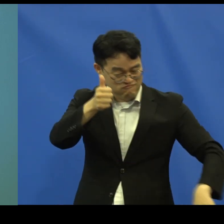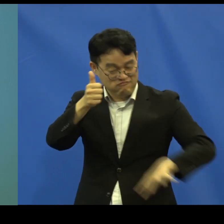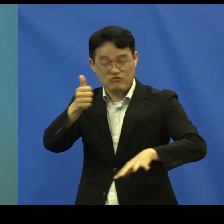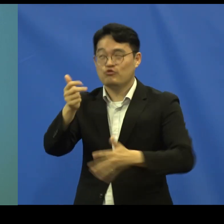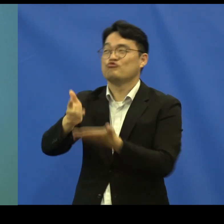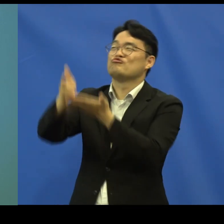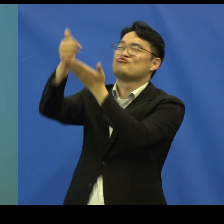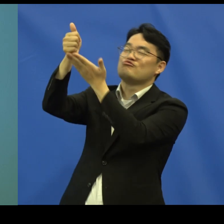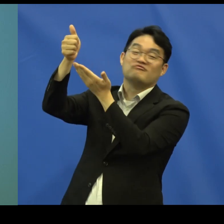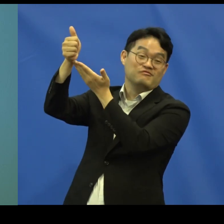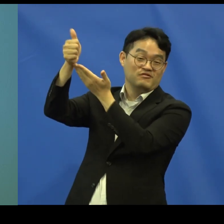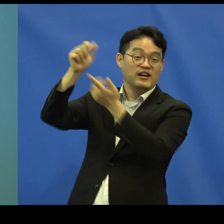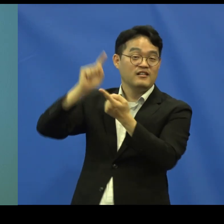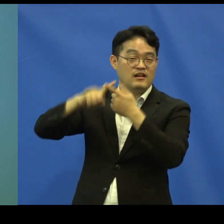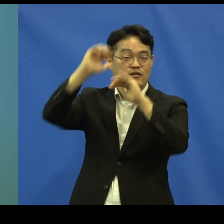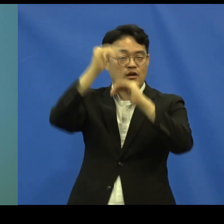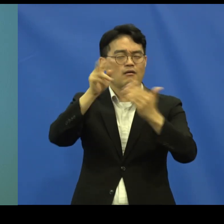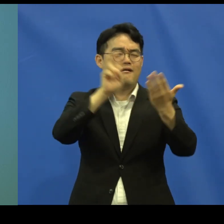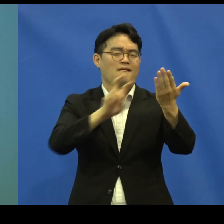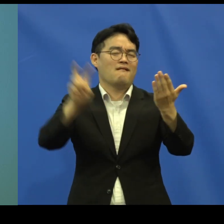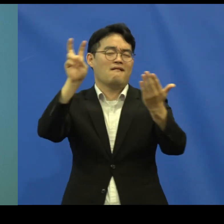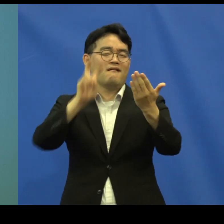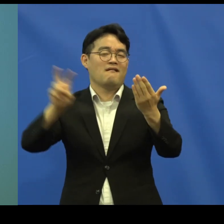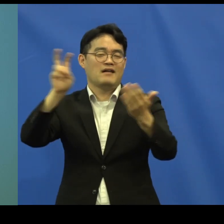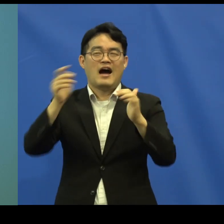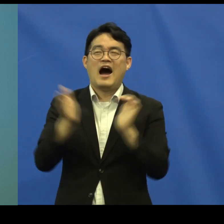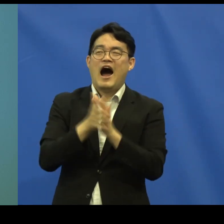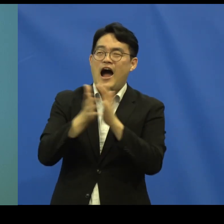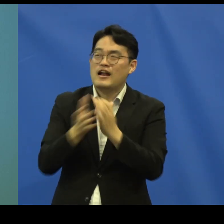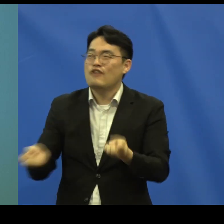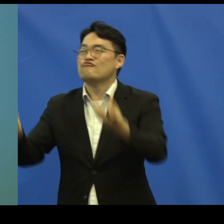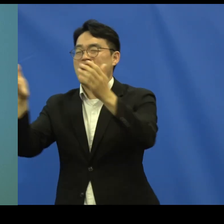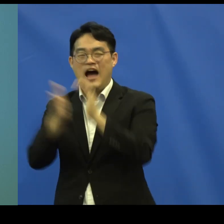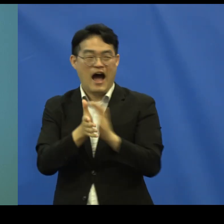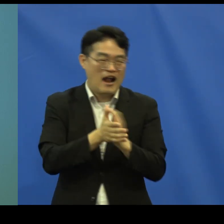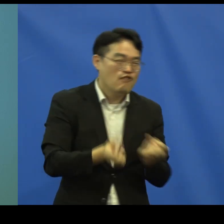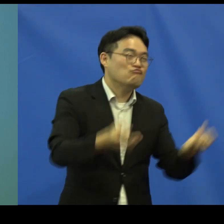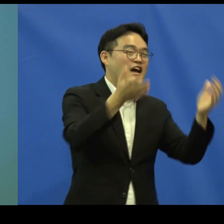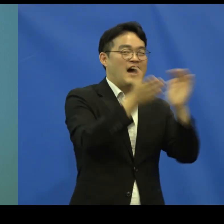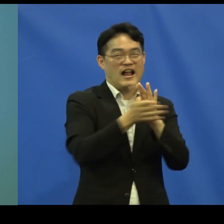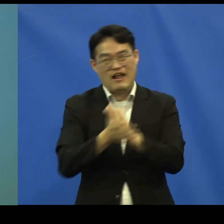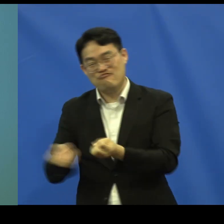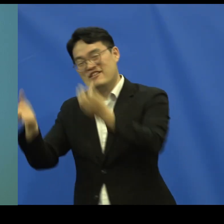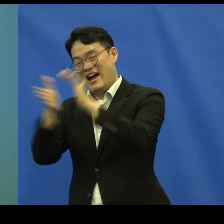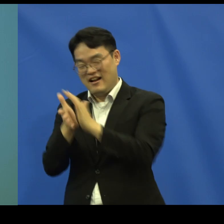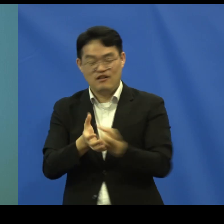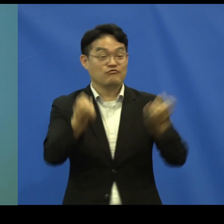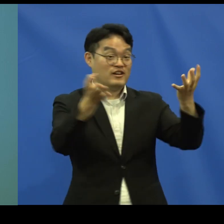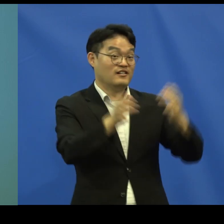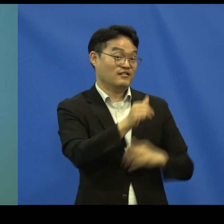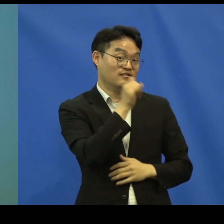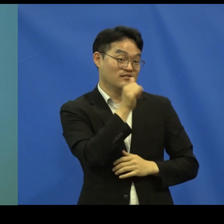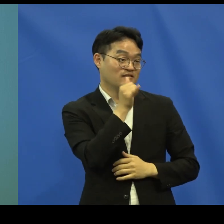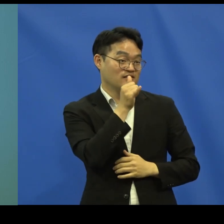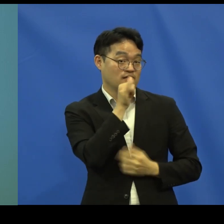노래의 핵심적인 주제입니다. 그런데 요한계시록의 전체 주제가 뭐냐? 예배입니다,